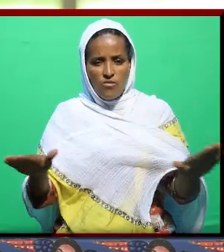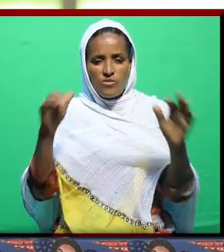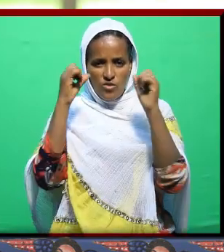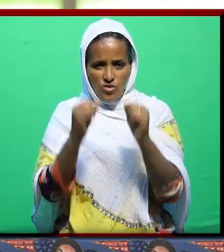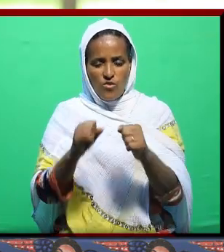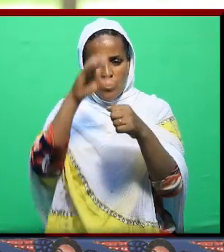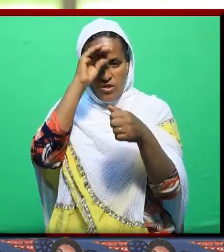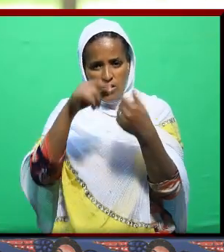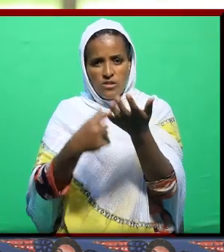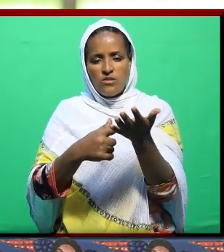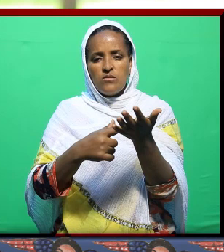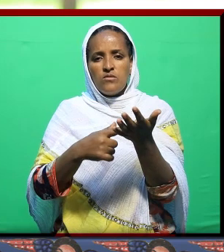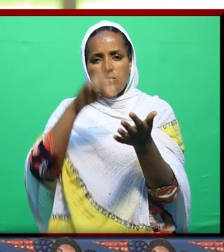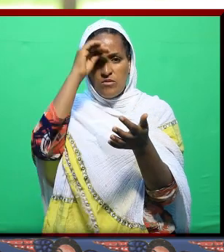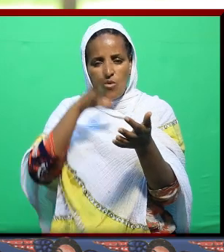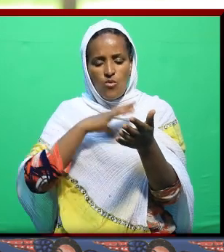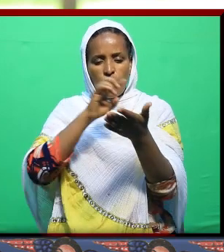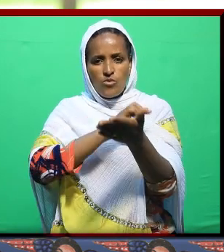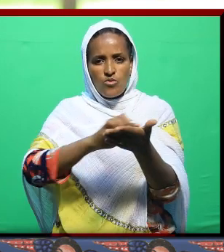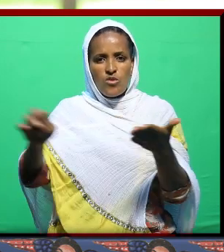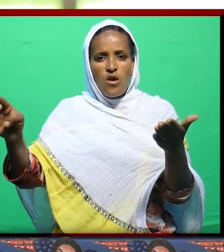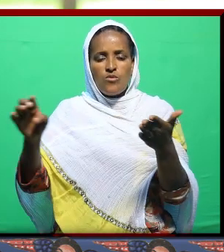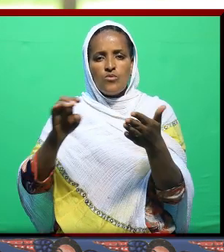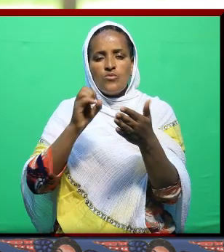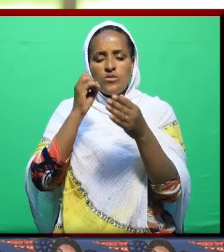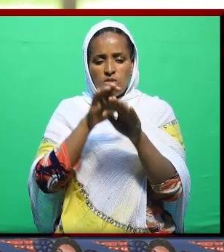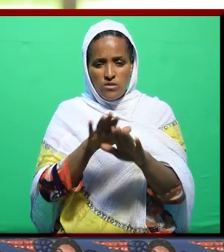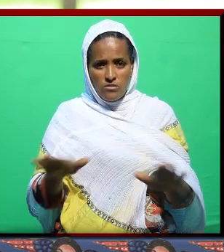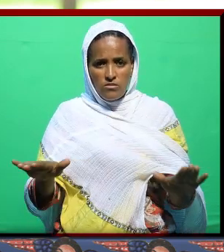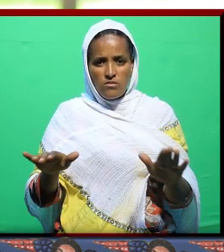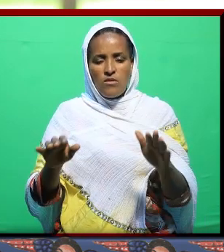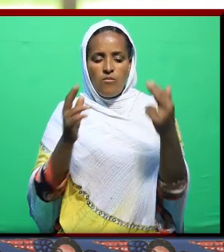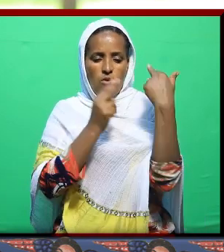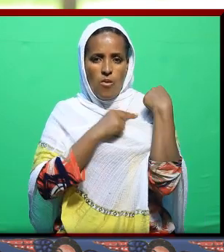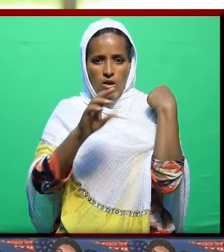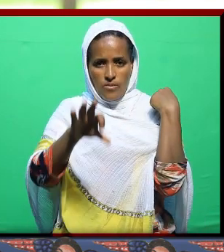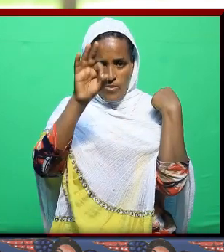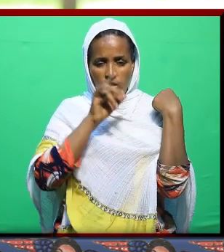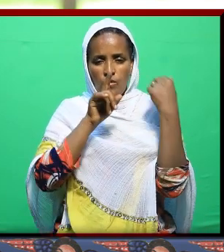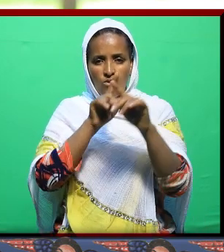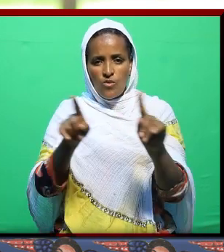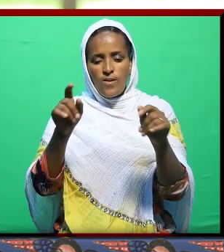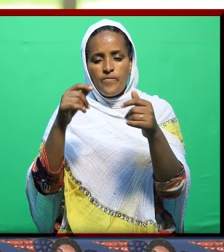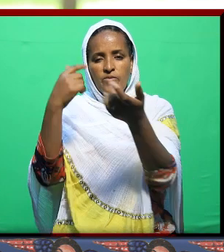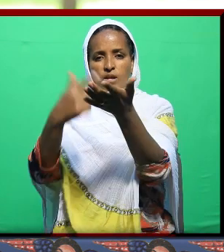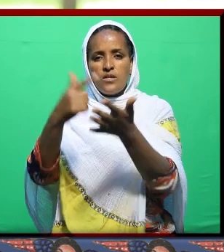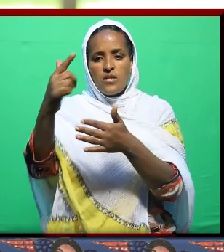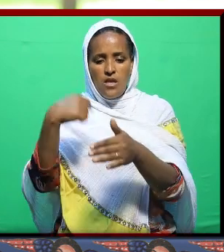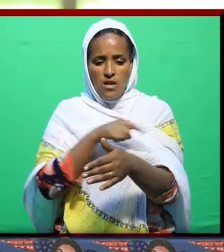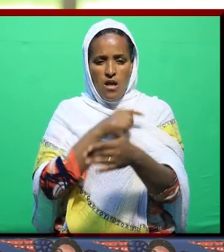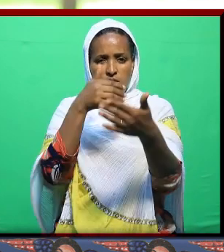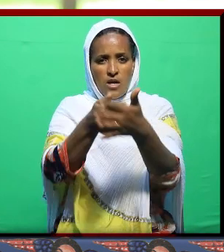ሊያሰፍኑበት ይችላሉ ስለዚህ ሰው የቅዱሳኑ ጽማዌ ያ ጭምትነት በማዕረግ የሚገኘው ነው ግን